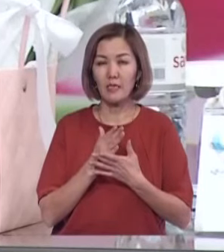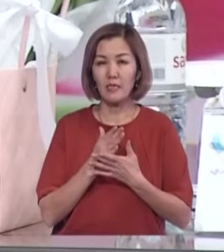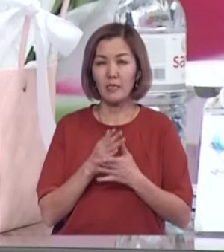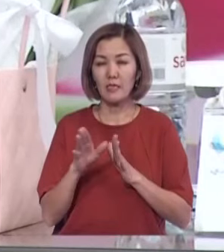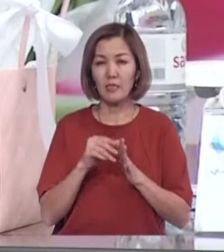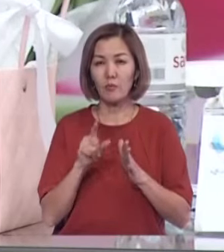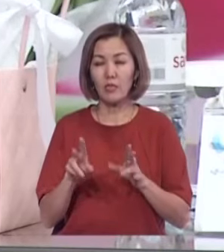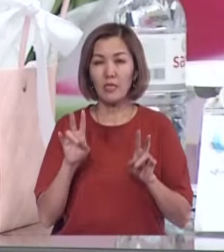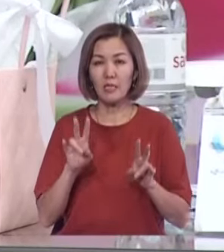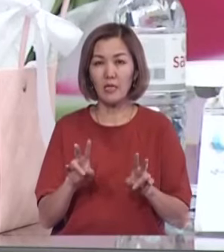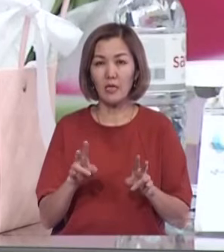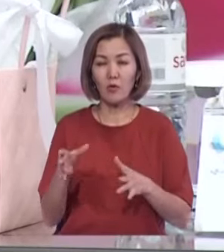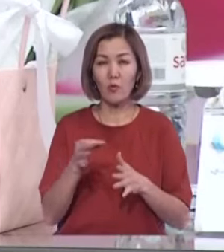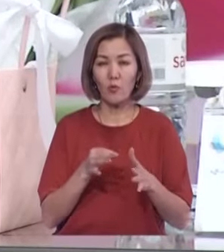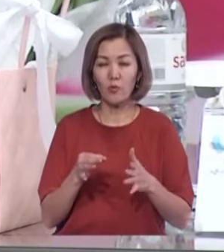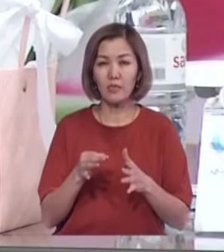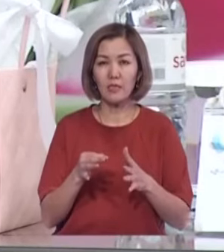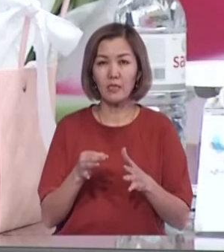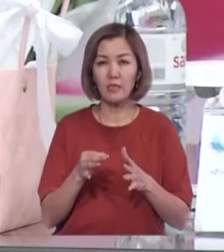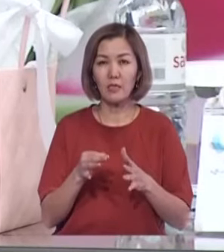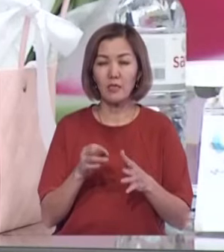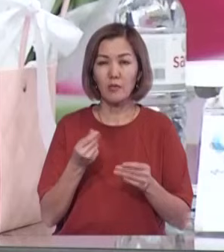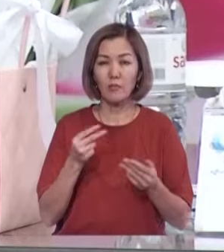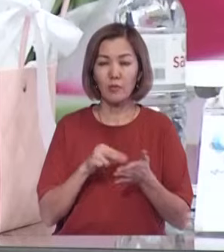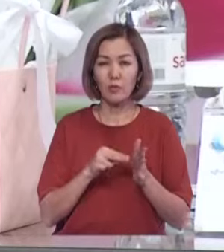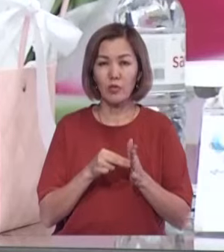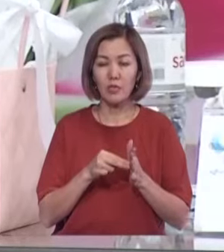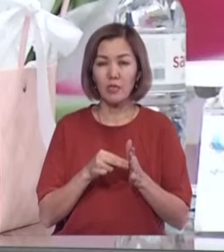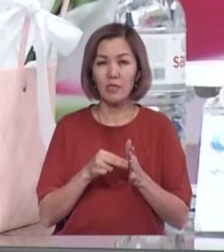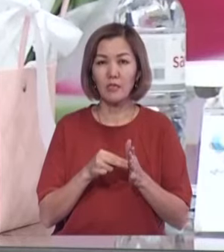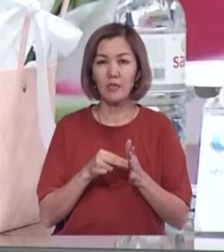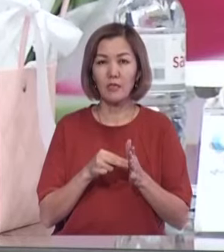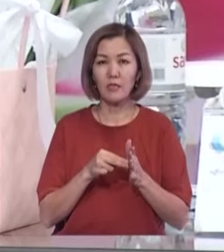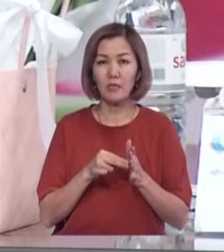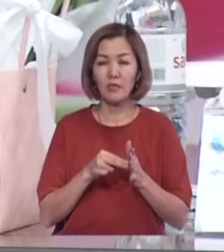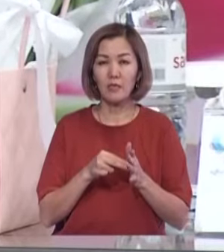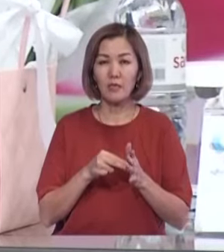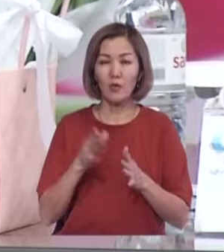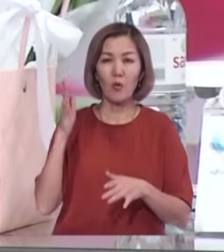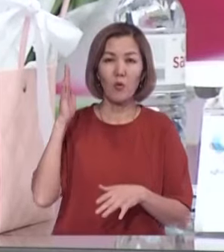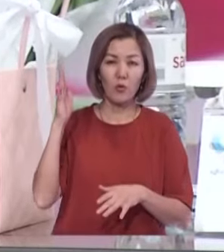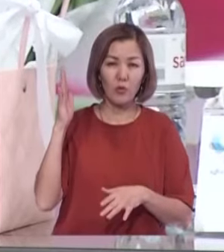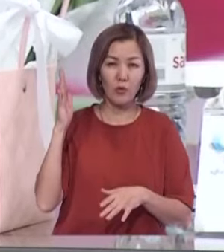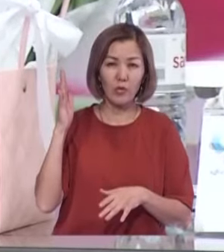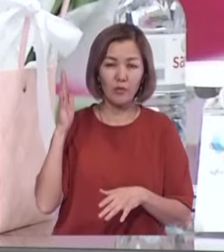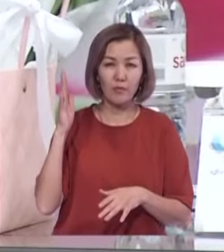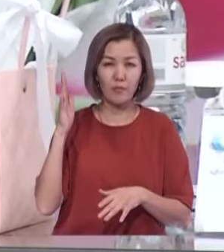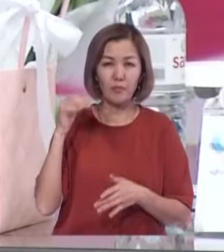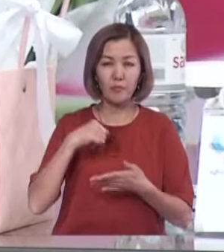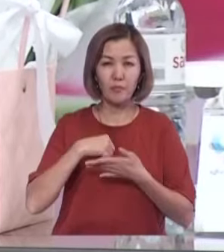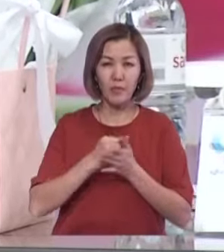депутаттар тек қана облыстық, бұрынғыдай облыстық бюджетті қол көтеріп әлгі